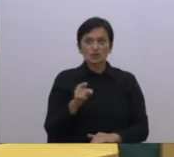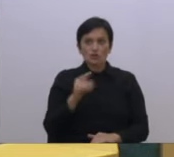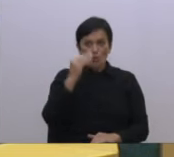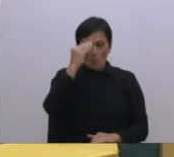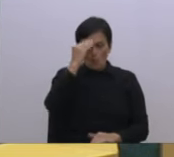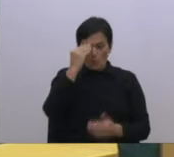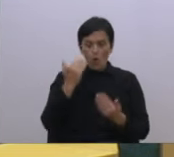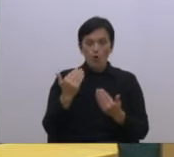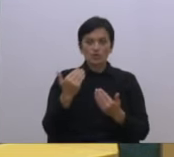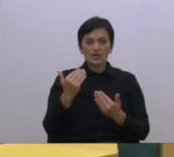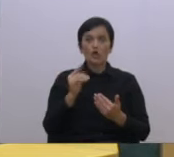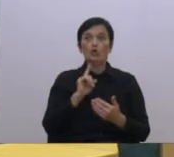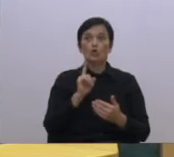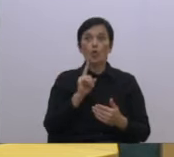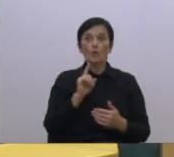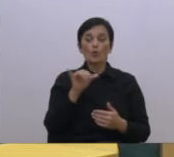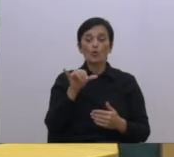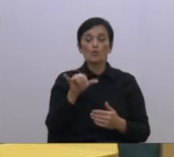პოზიციას ამ მხრივ, რომ მათ